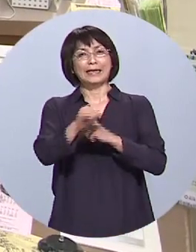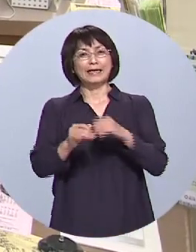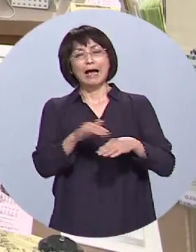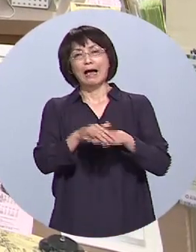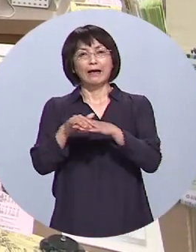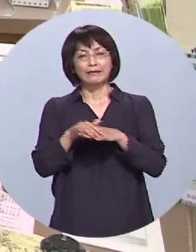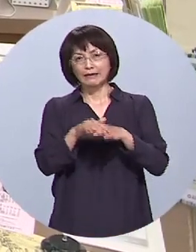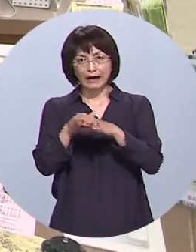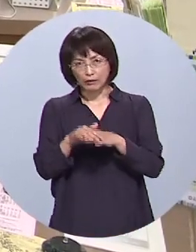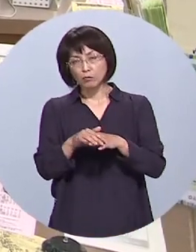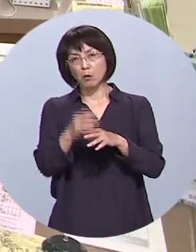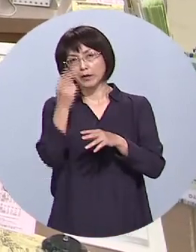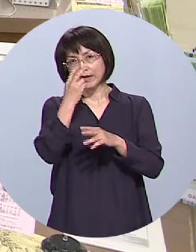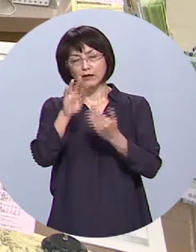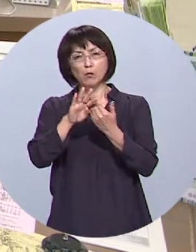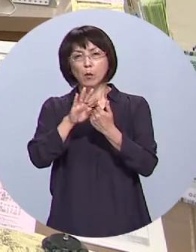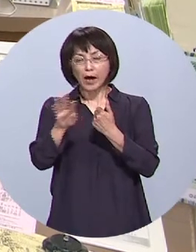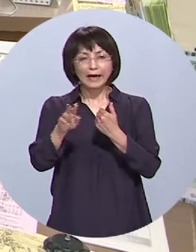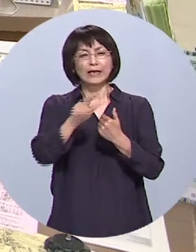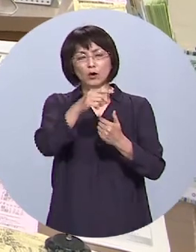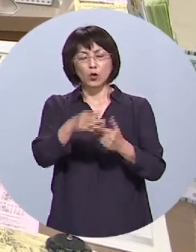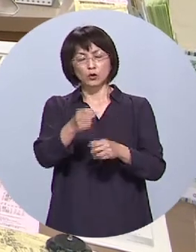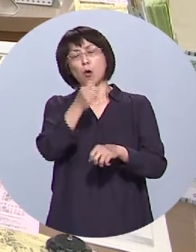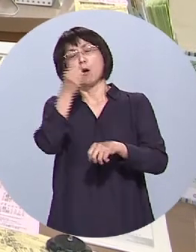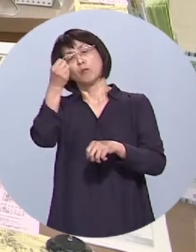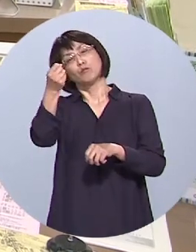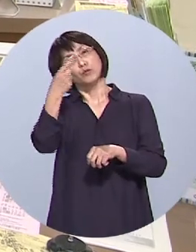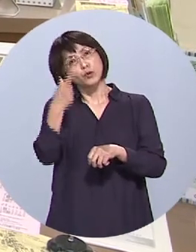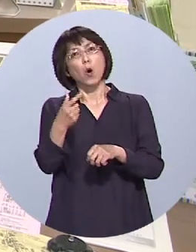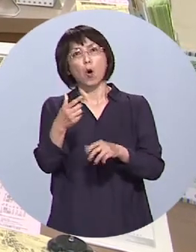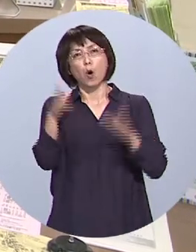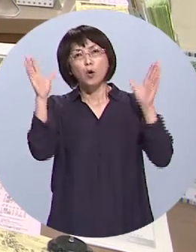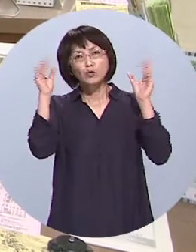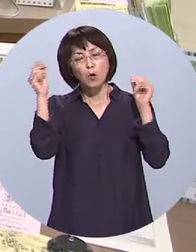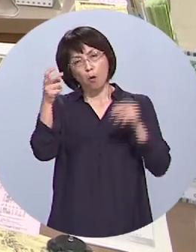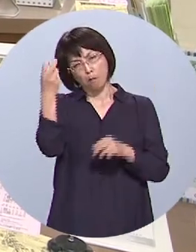調べるプロが司書さん。 なるほど、情報探しのプロですね。